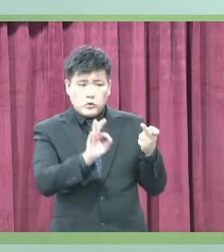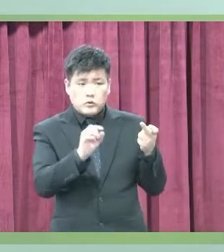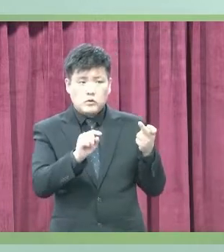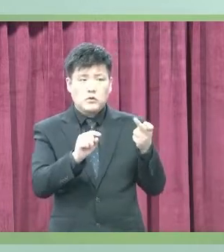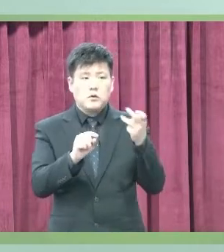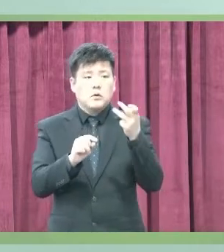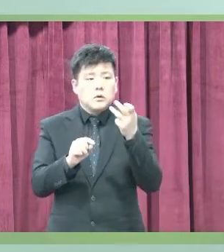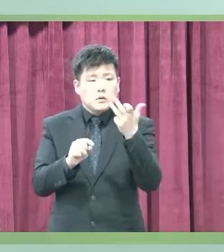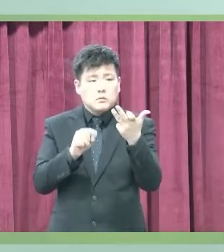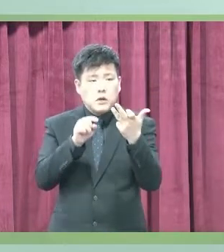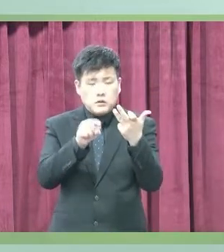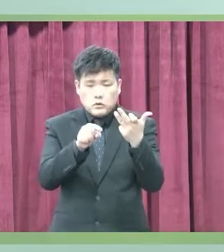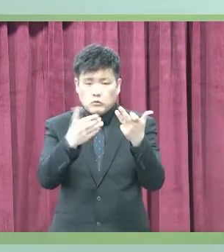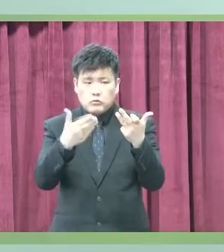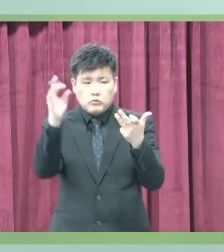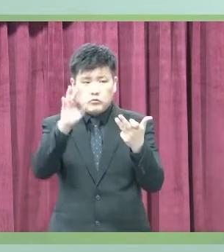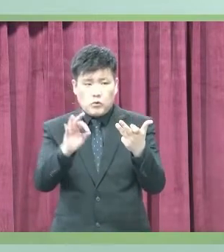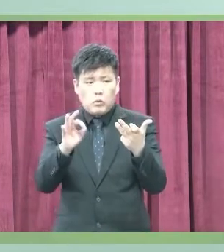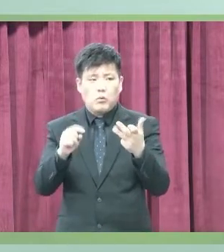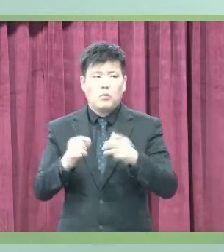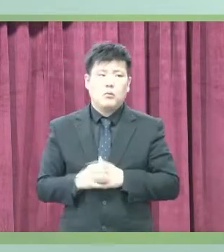18.9%포인트 차이를 보이고 있습니다.